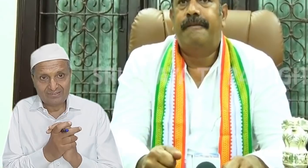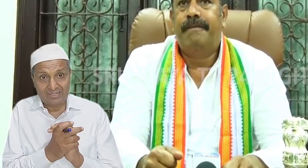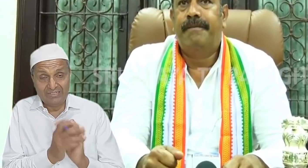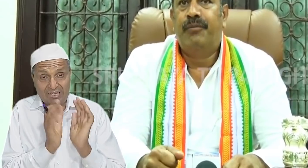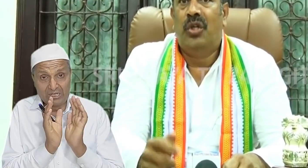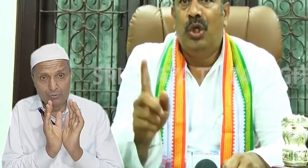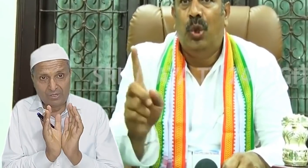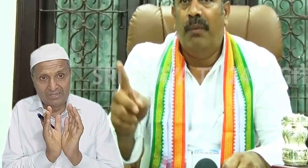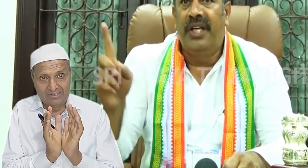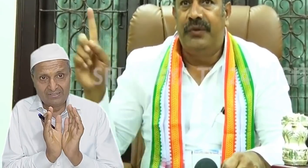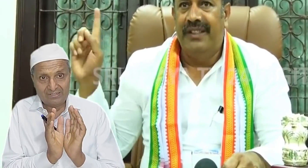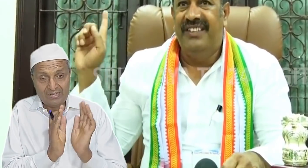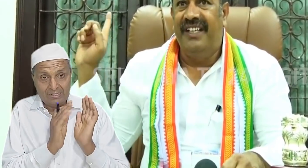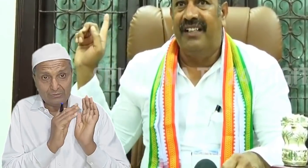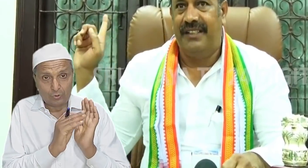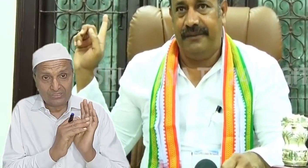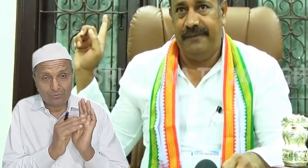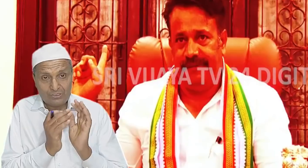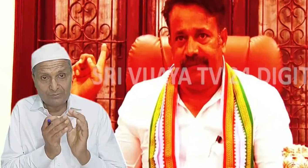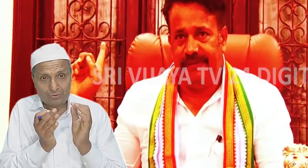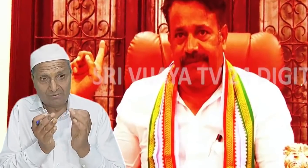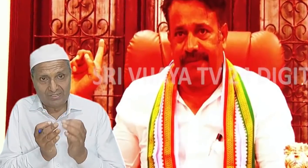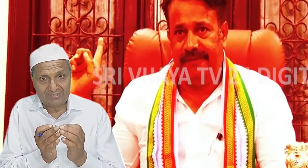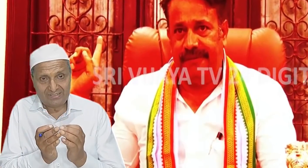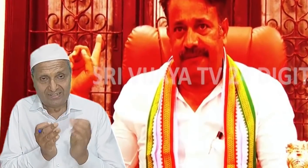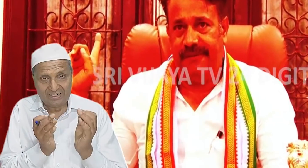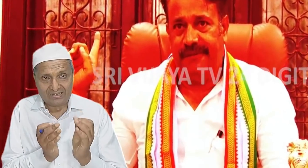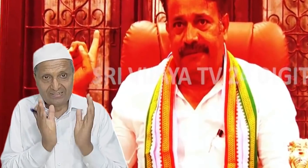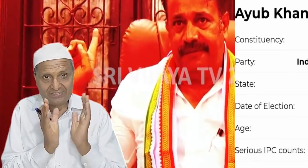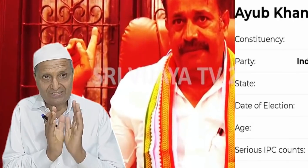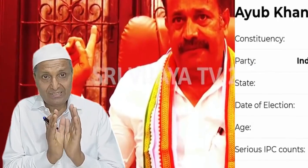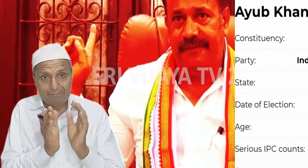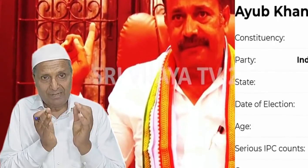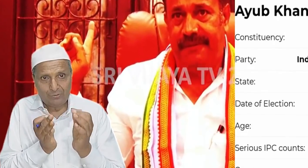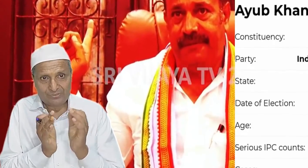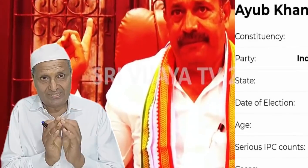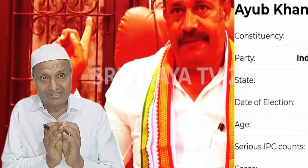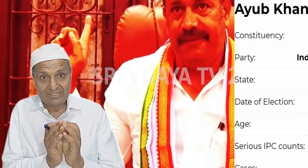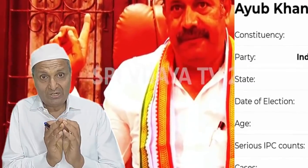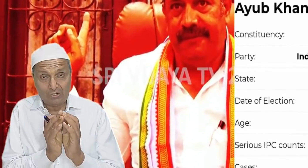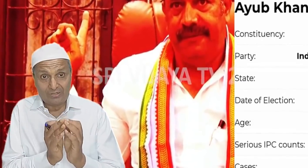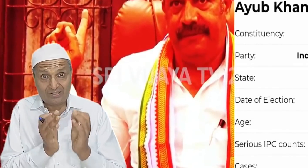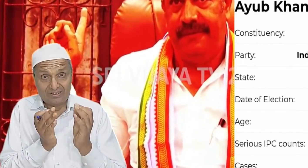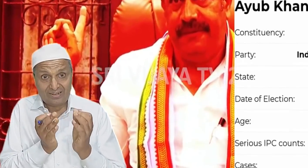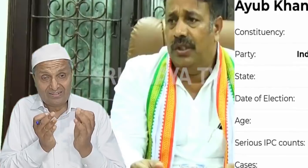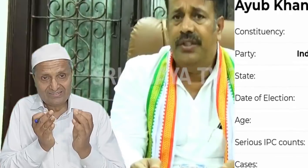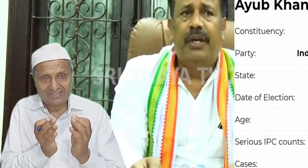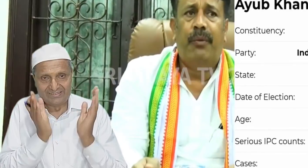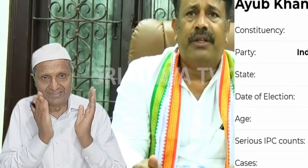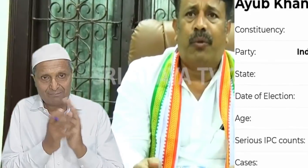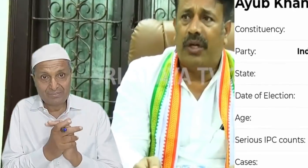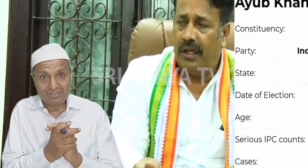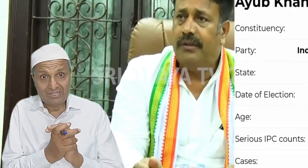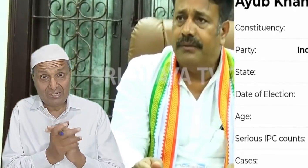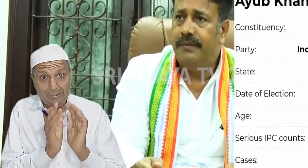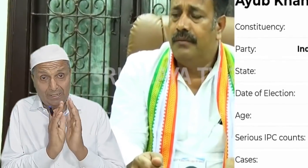दें, ये अयूब खान हैं, 2019 में चुनाव लड़े थे, हार गए थे, बेंगलुरु से हैं और कांग्रेस के